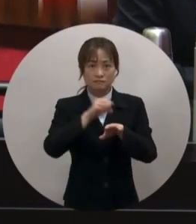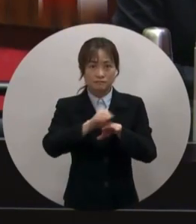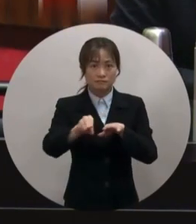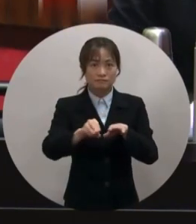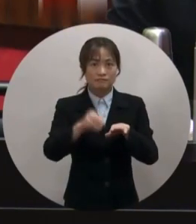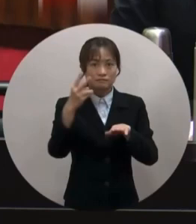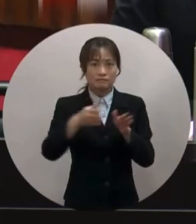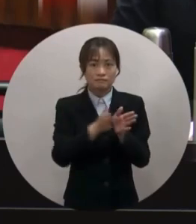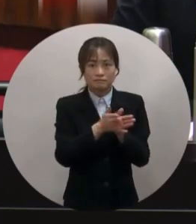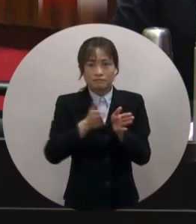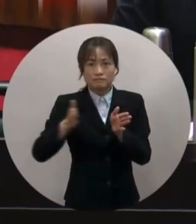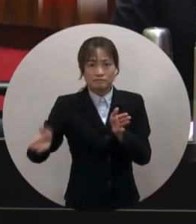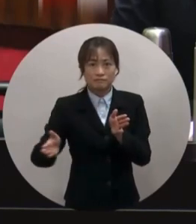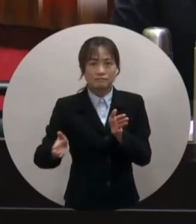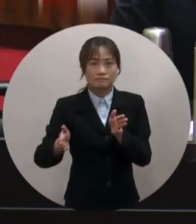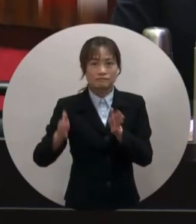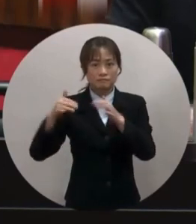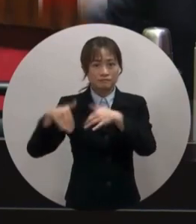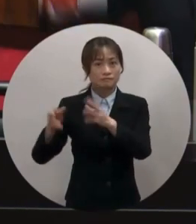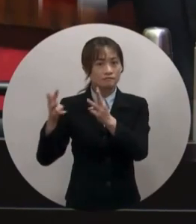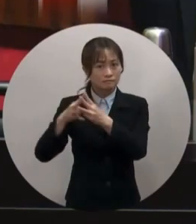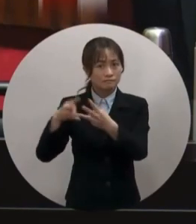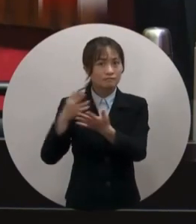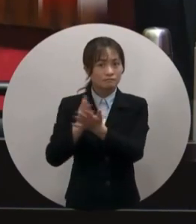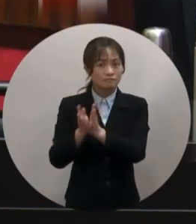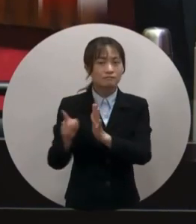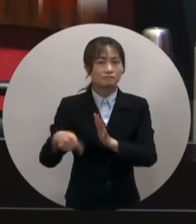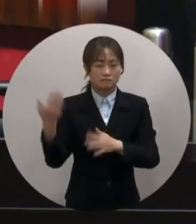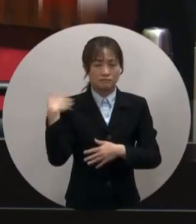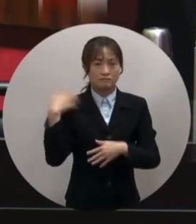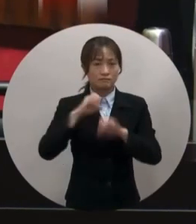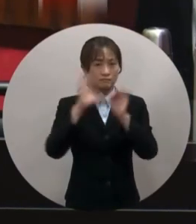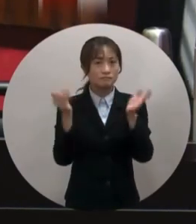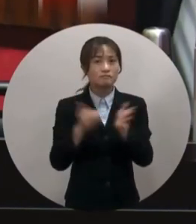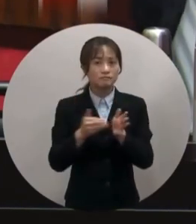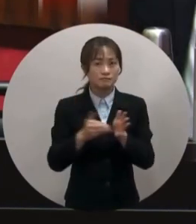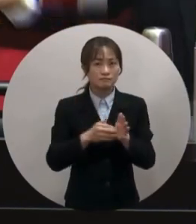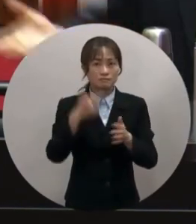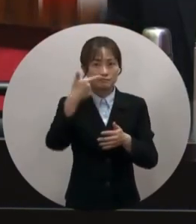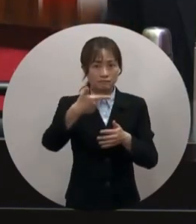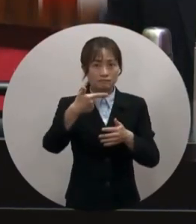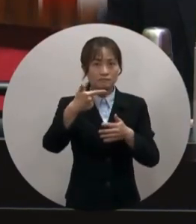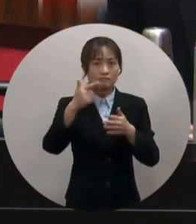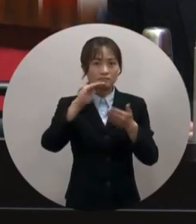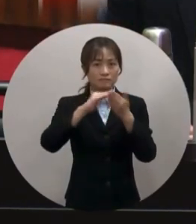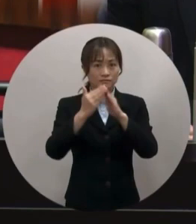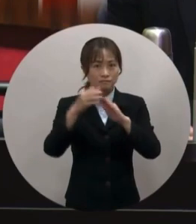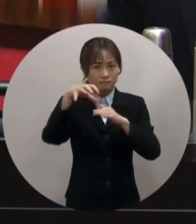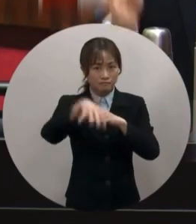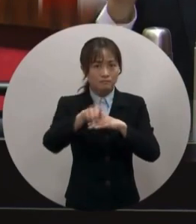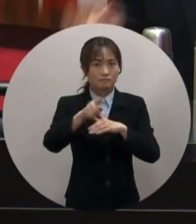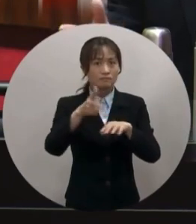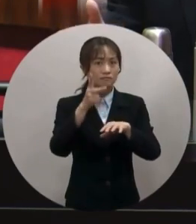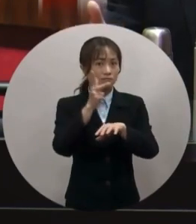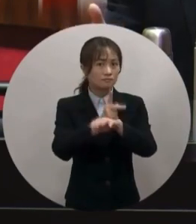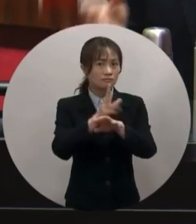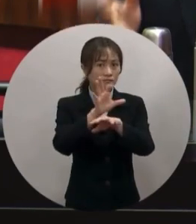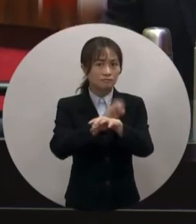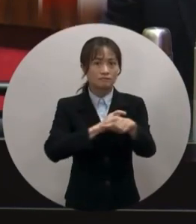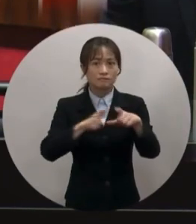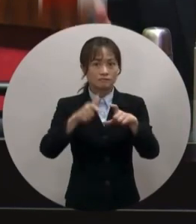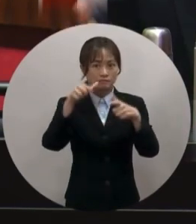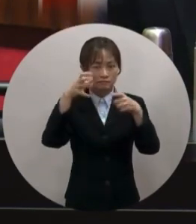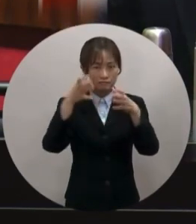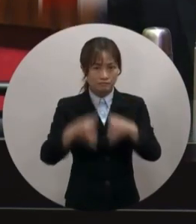到中間我當時就選佈說在六地出外那裡有一個科學園區科學園區